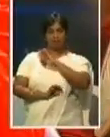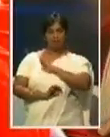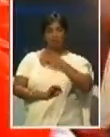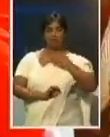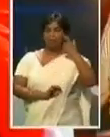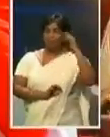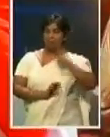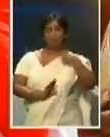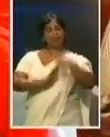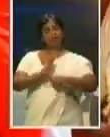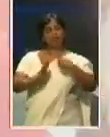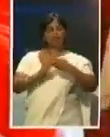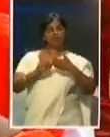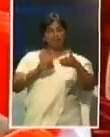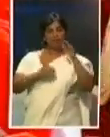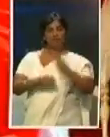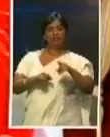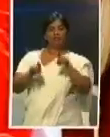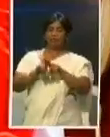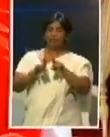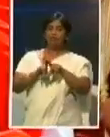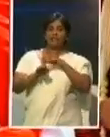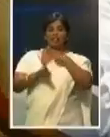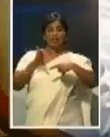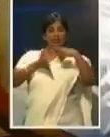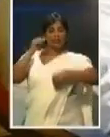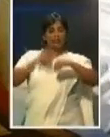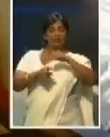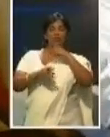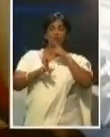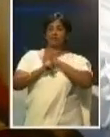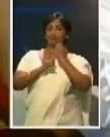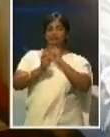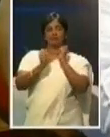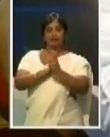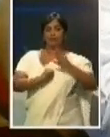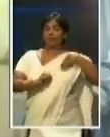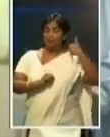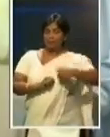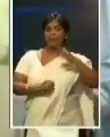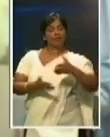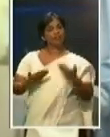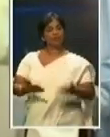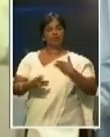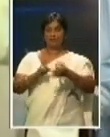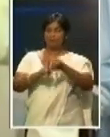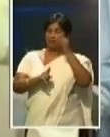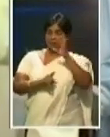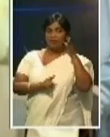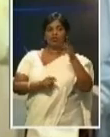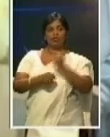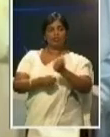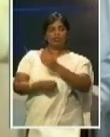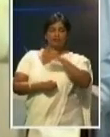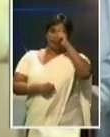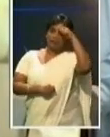අපේක්ෂා කරනවා මේ රටේ පවතින දේශපාලන සංස්කෘතිය වෙනස් විය යුතුයි කියලා. මූලික අඩිතාලම වර්තමාන ජනාධිපතිතුමන්